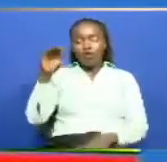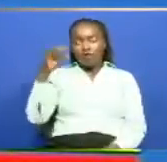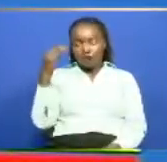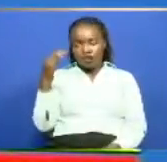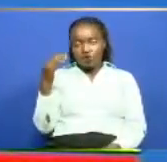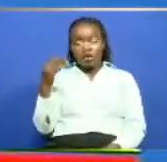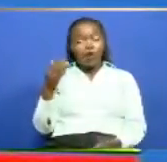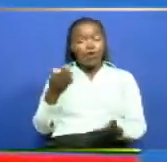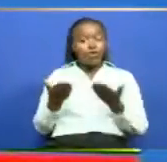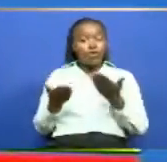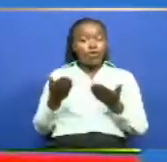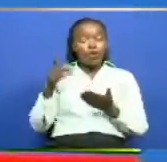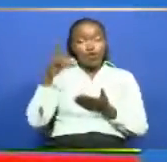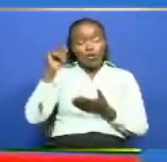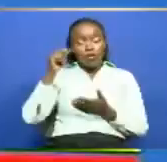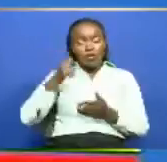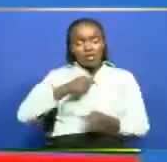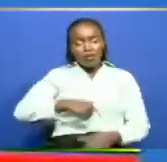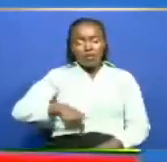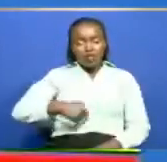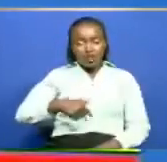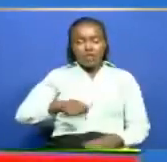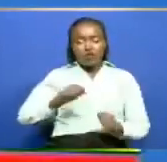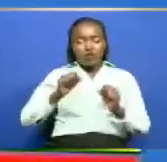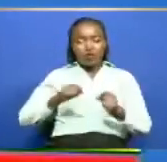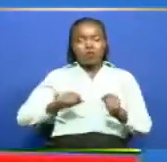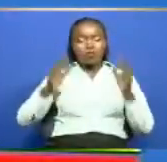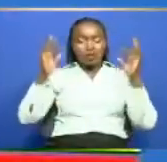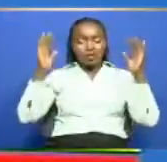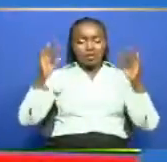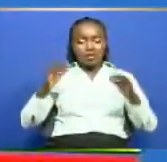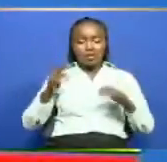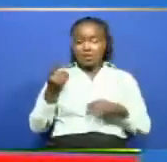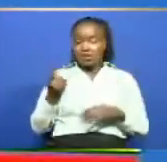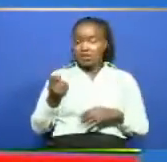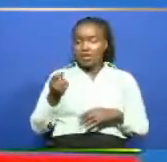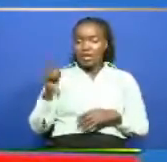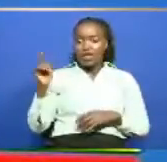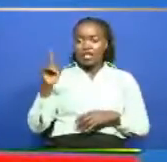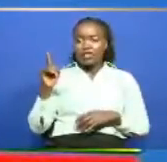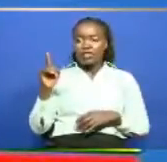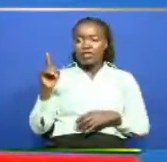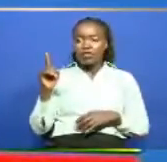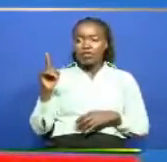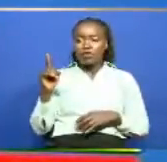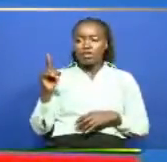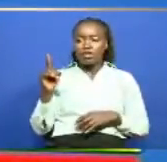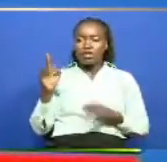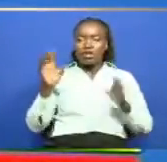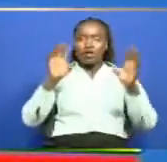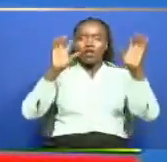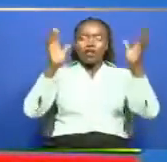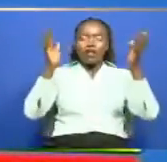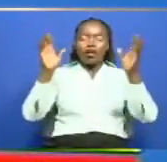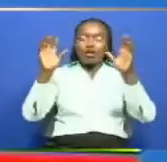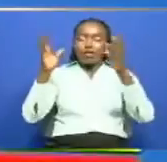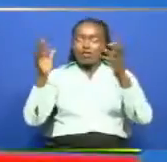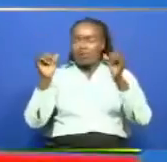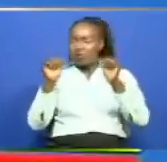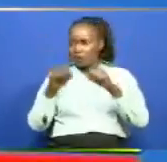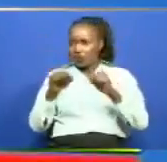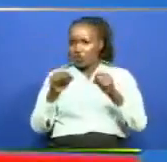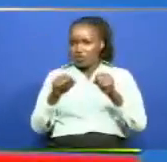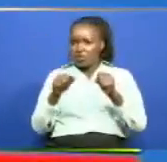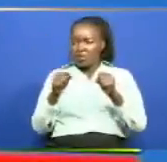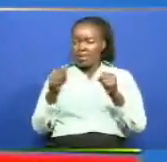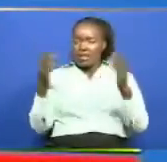za Mombasa na Malindi pia kuna uwezekano wa manyunyu ya mvua. Hapa Nairobi japo kutakuwa na hali ya mawingu, pia tutarajie uwezekano wa